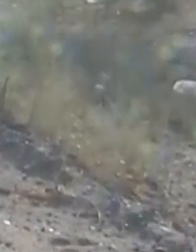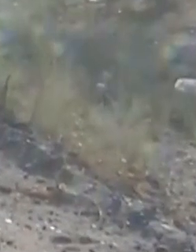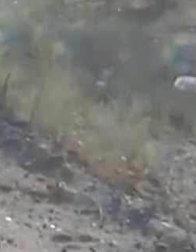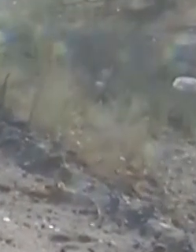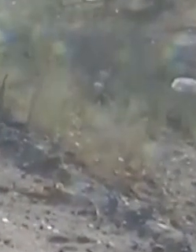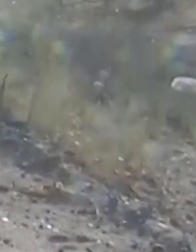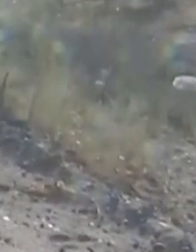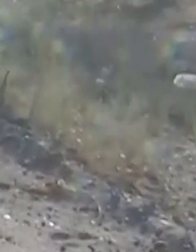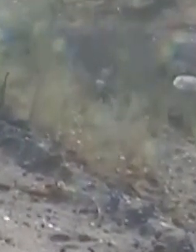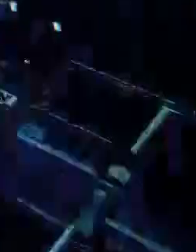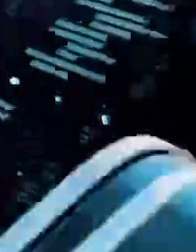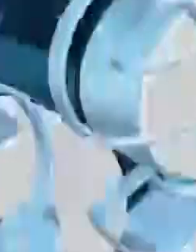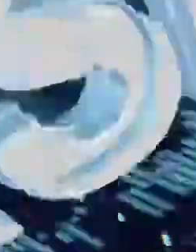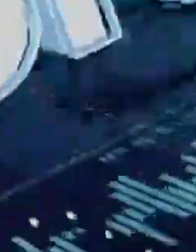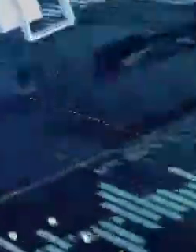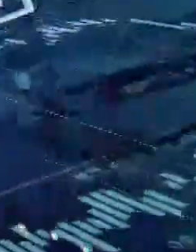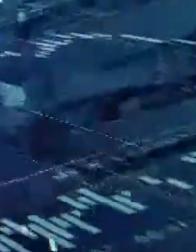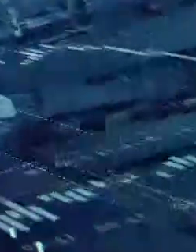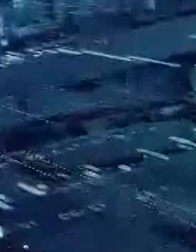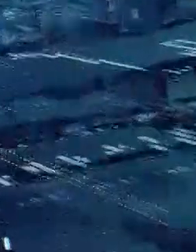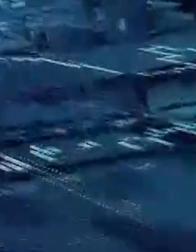Алматы облысынан.